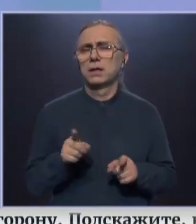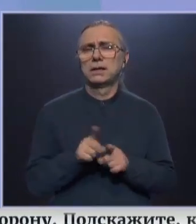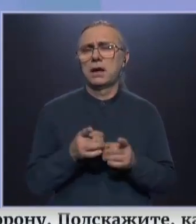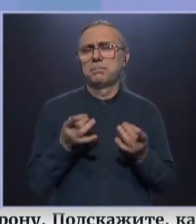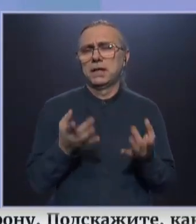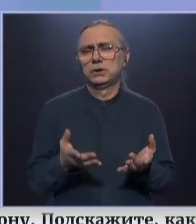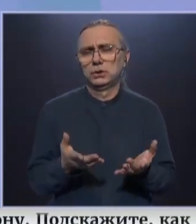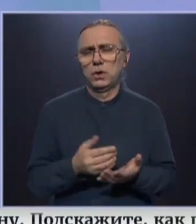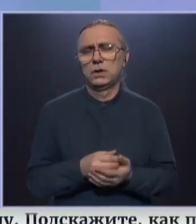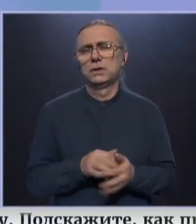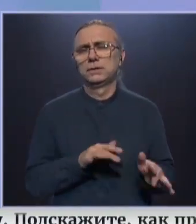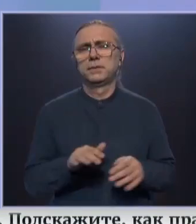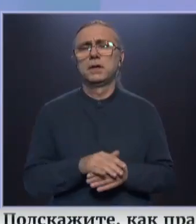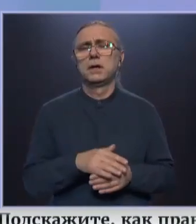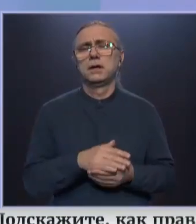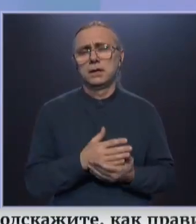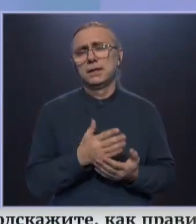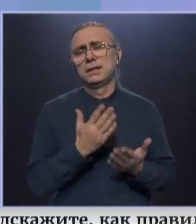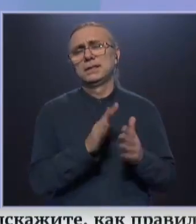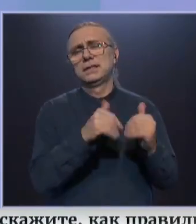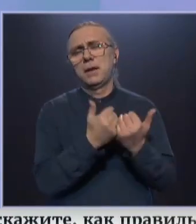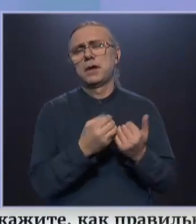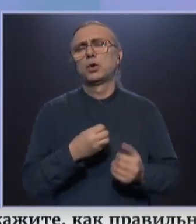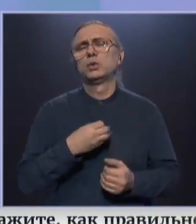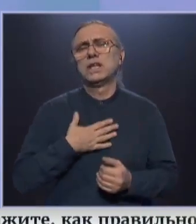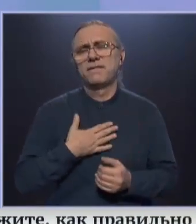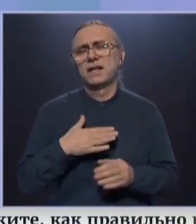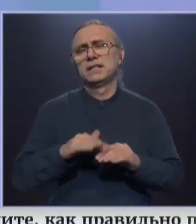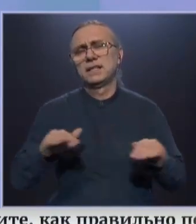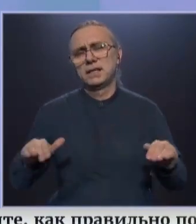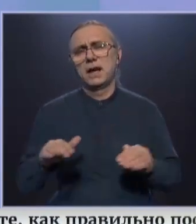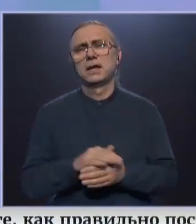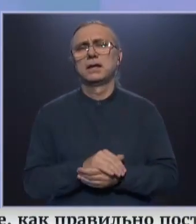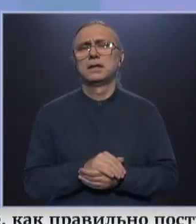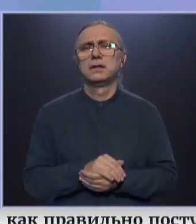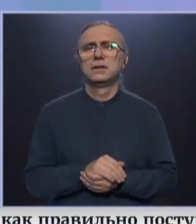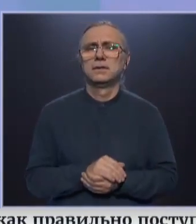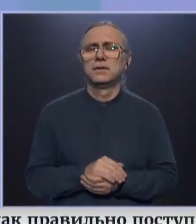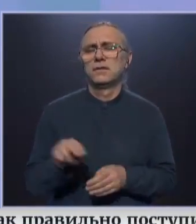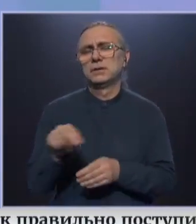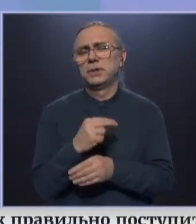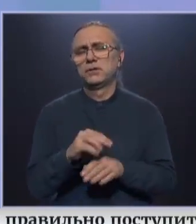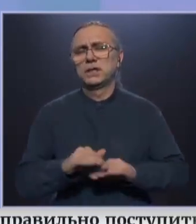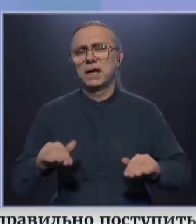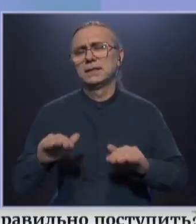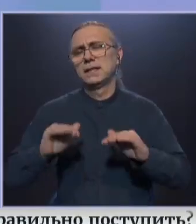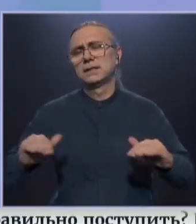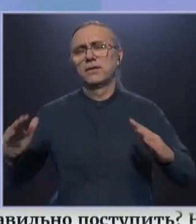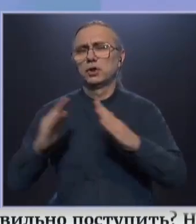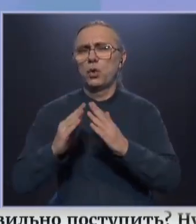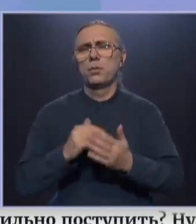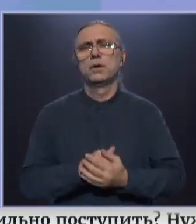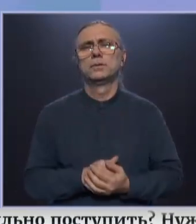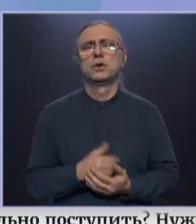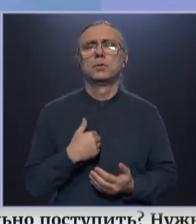семей, которые усыновили детей, которые воспитывают детишек из детского дома. Или вот у меня